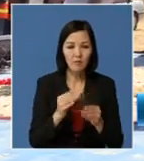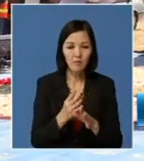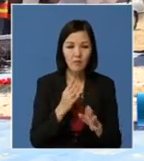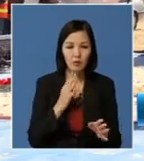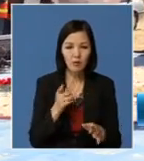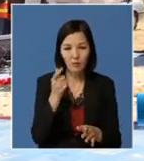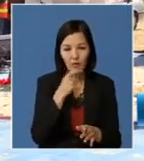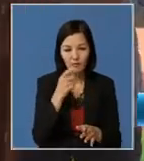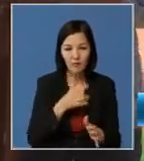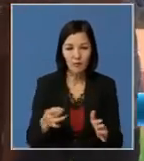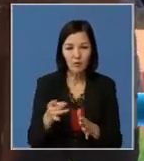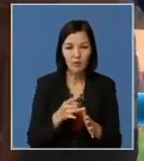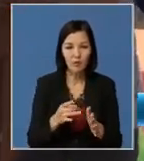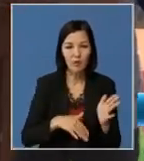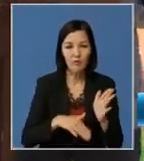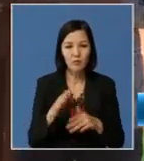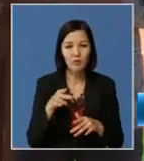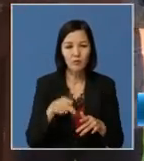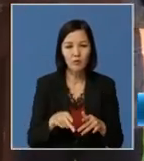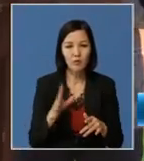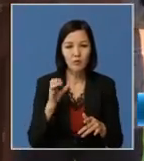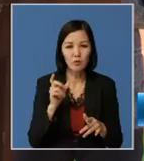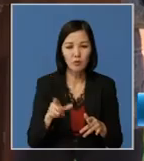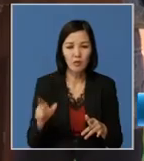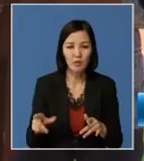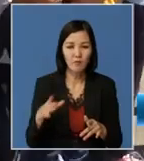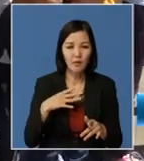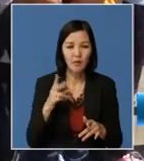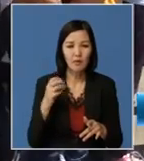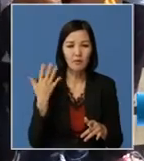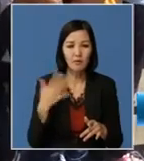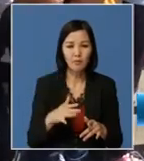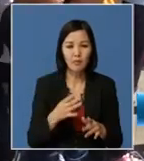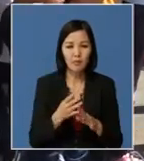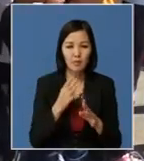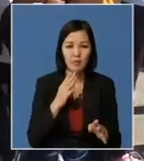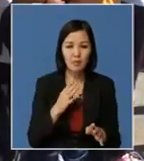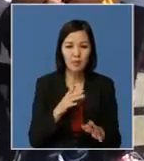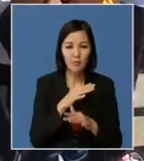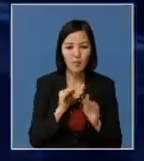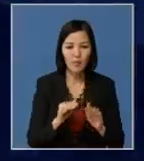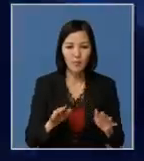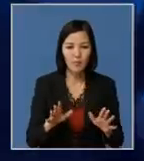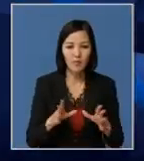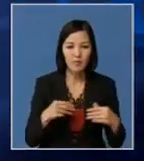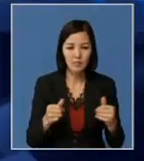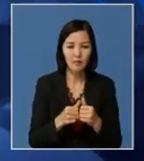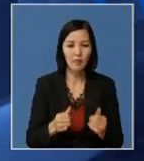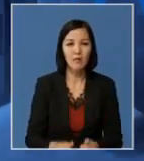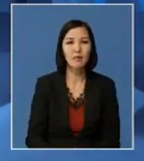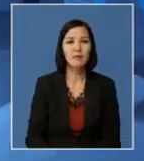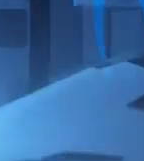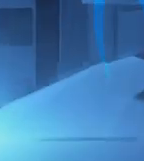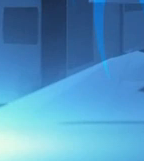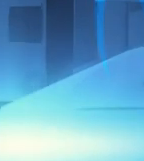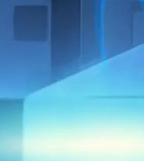в Панфиловском районе стоят свыше 2500 человек. 250 очередников – многодетные семьи. Дамир Анитов, Айдос